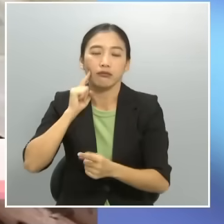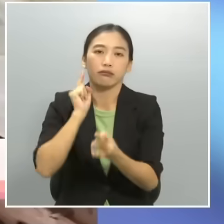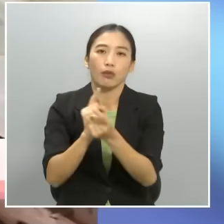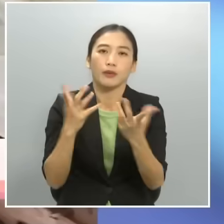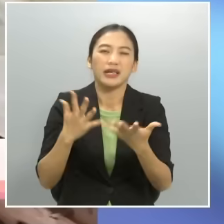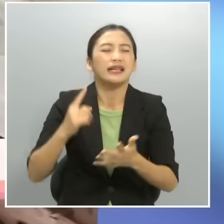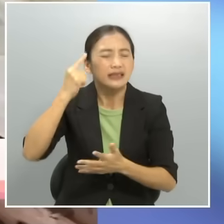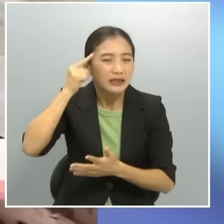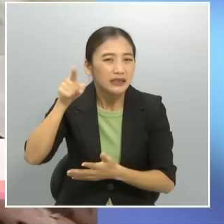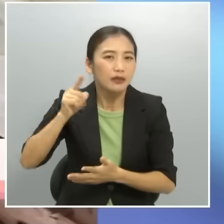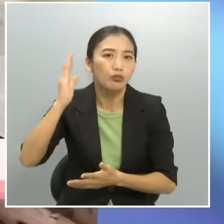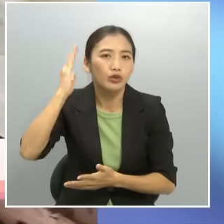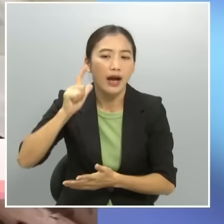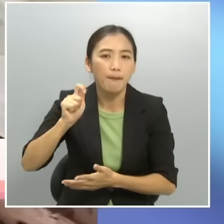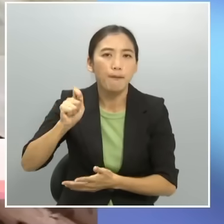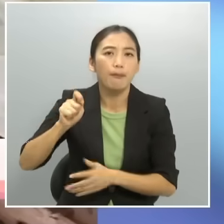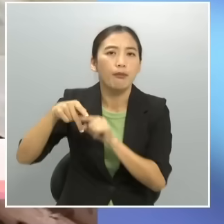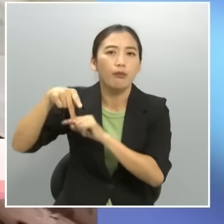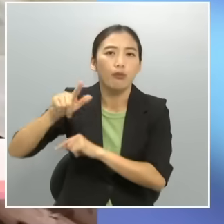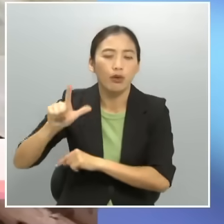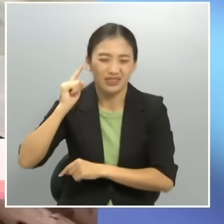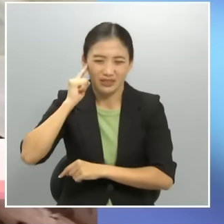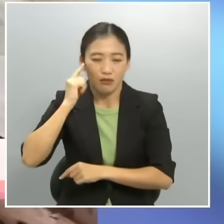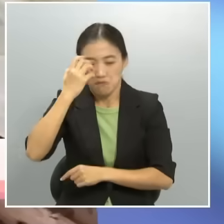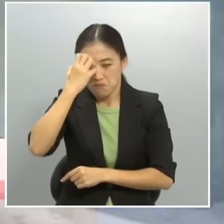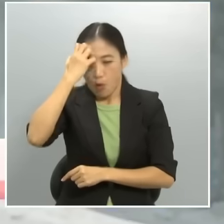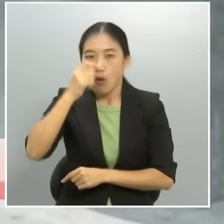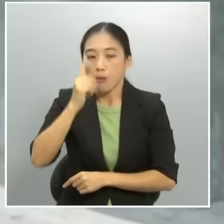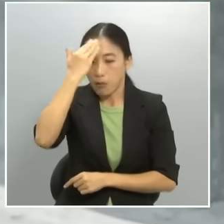หที่ถูกน้องสาวบอกเลิกไป